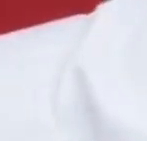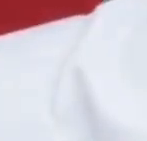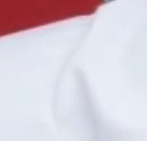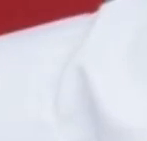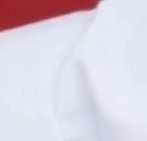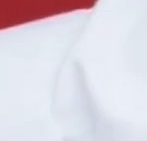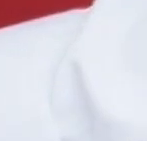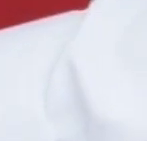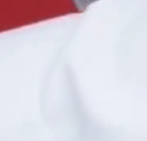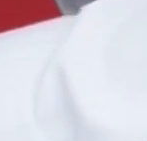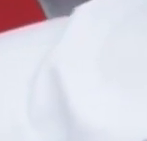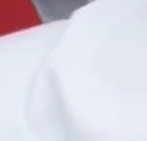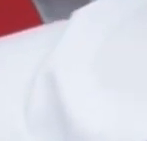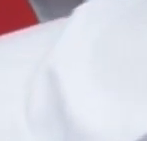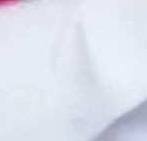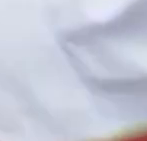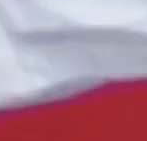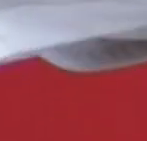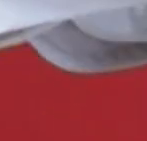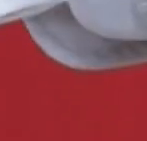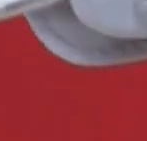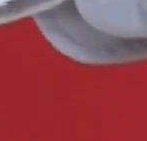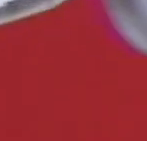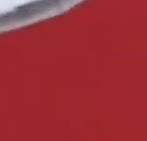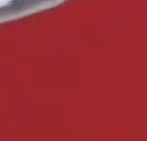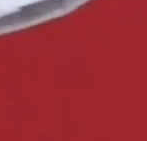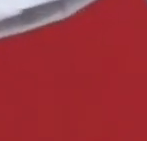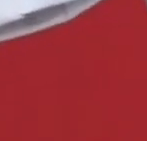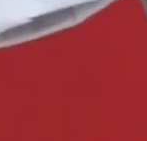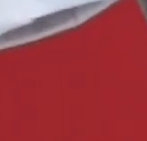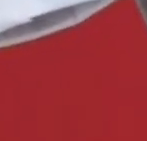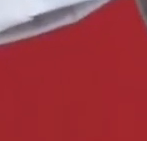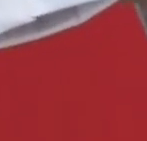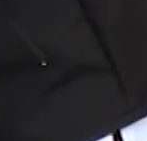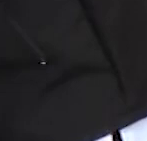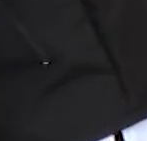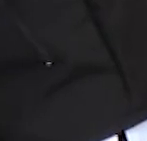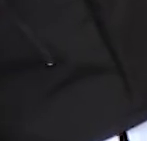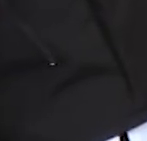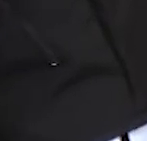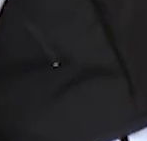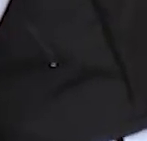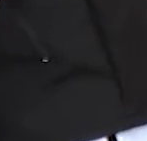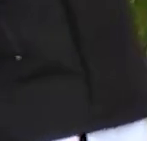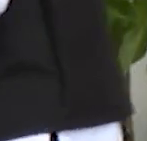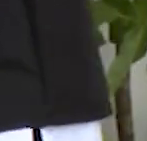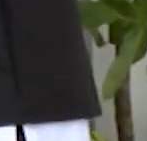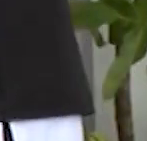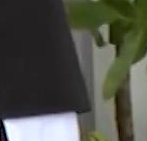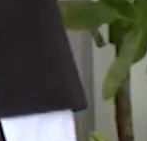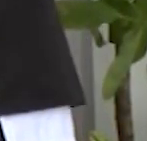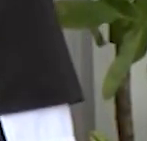saya, Bapak Aib. Dan kemudian saya gosok alkohol seperti prosedur